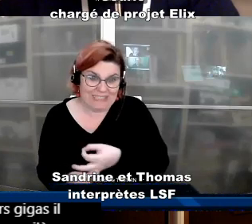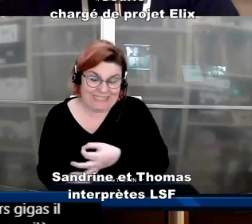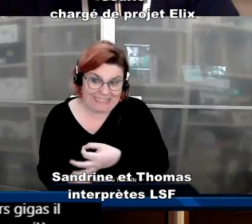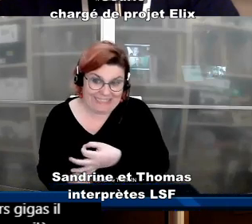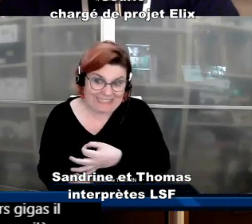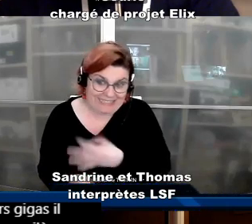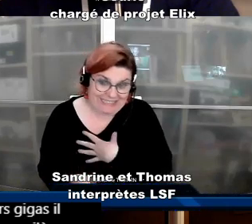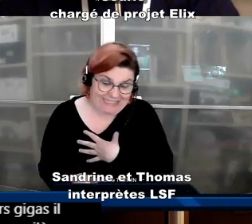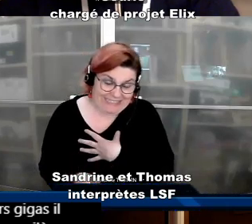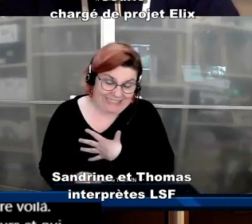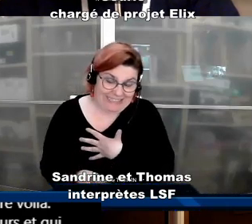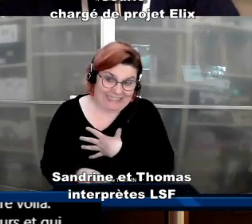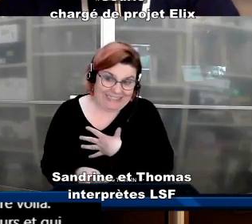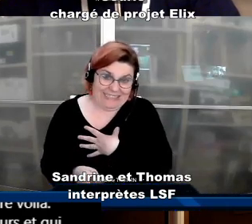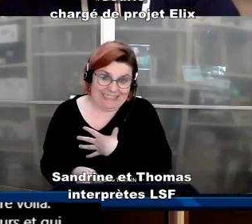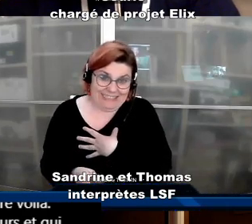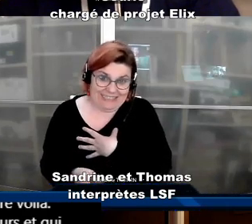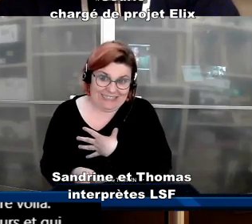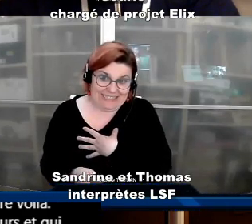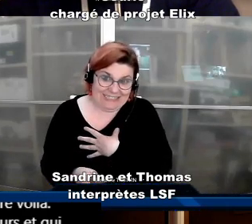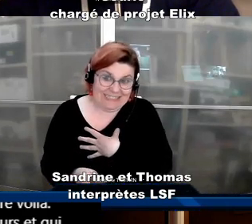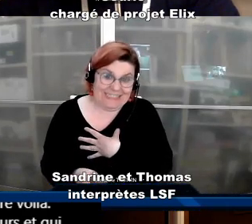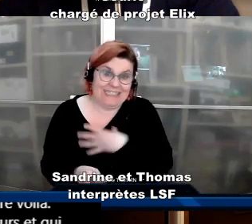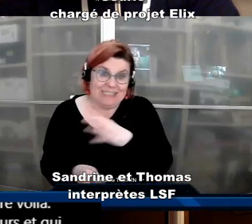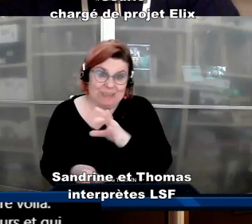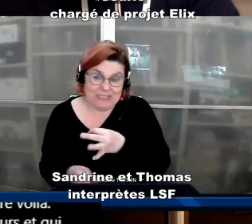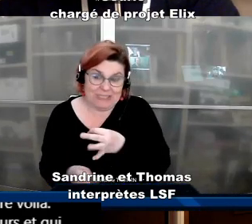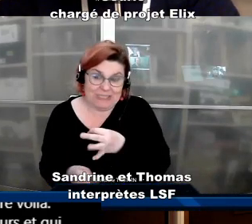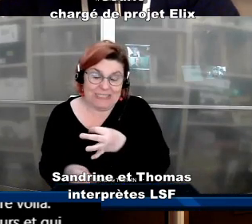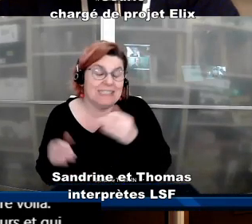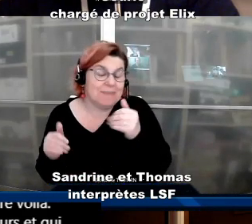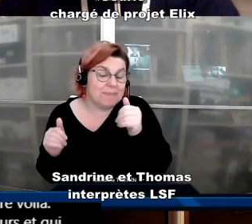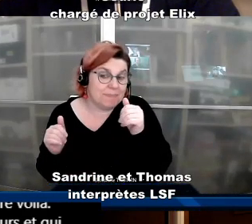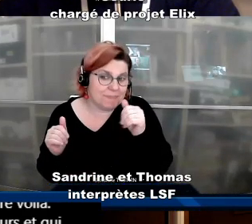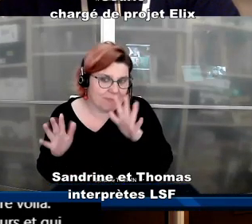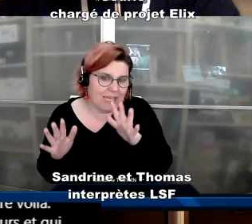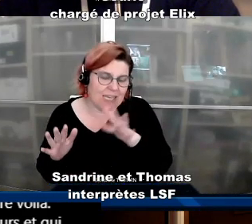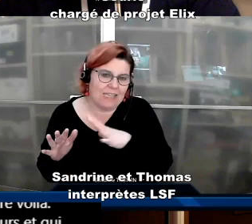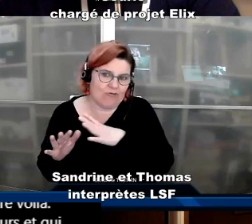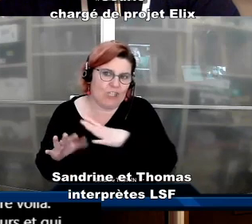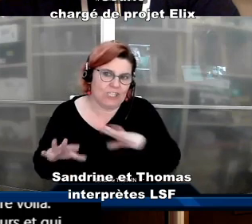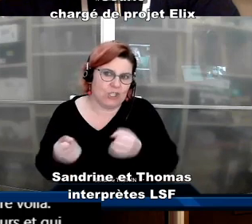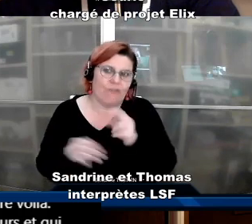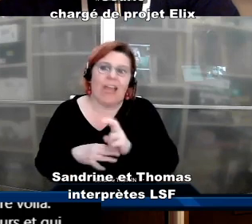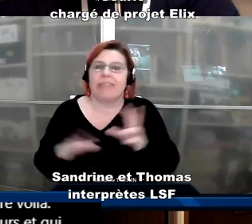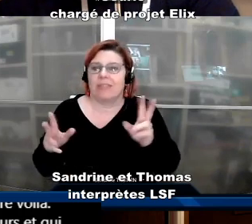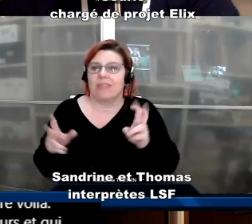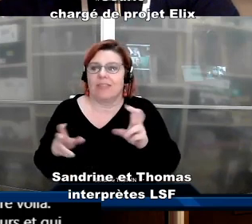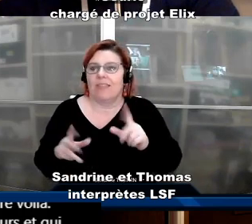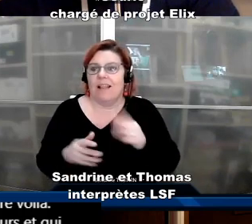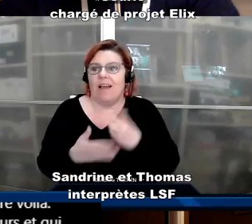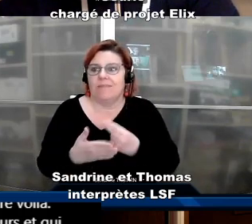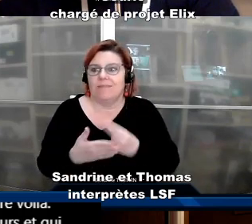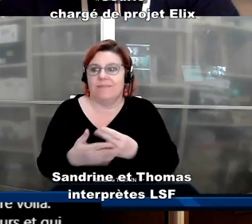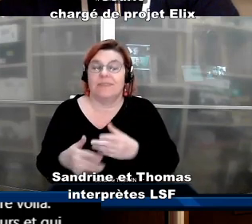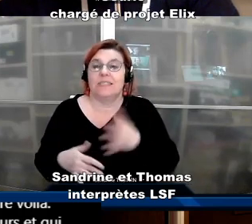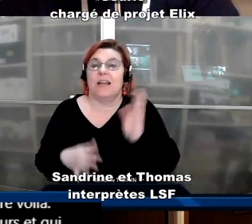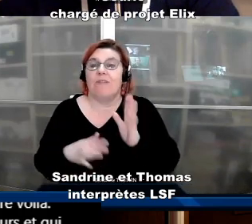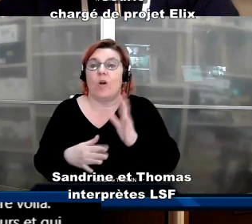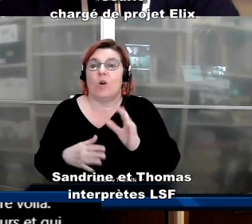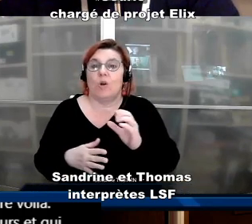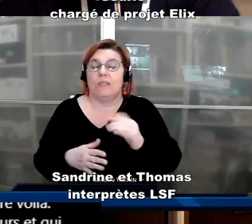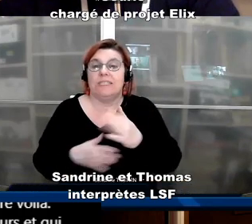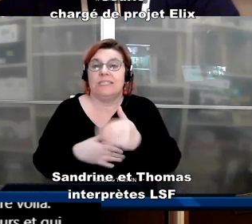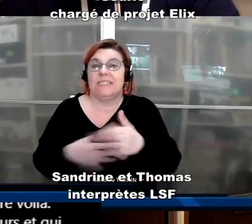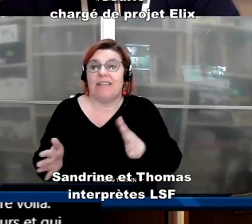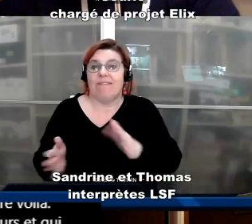nous sommes chez OVH, mais on a des sauvegardes. Et puis, quand on a changé de serveur, la dernière fois que je l'avais pris, j'avais le